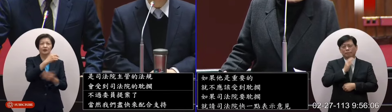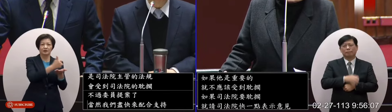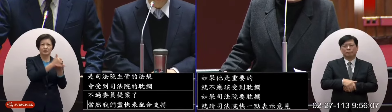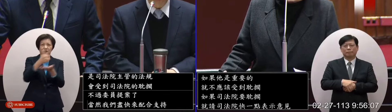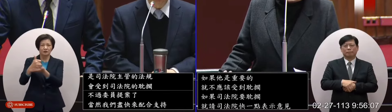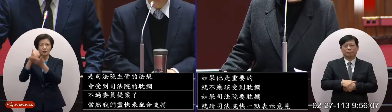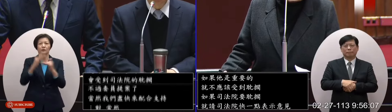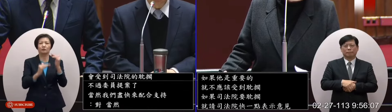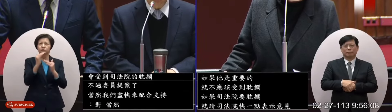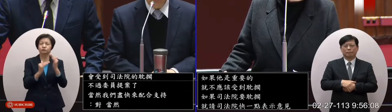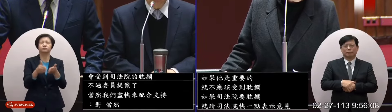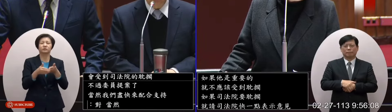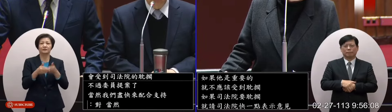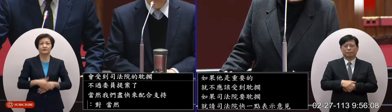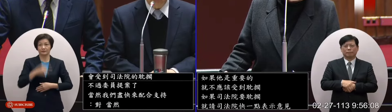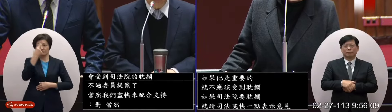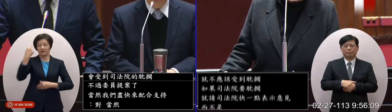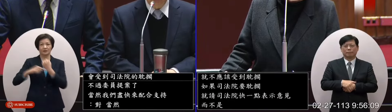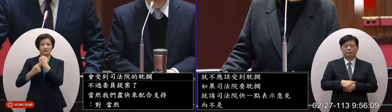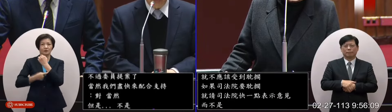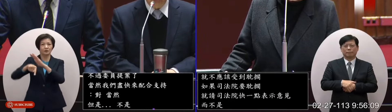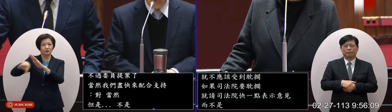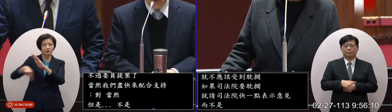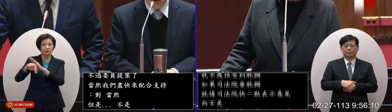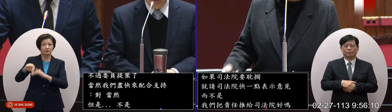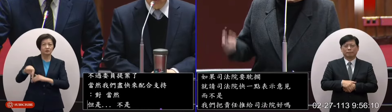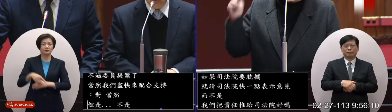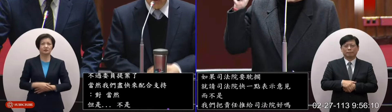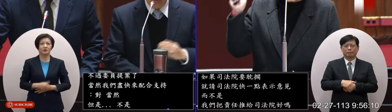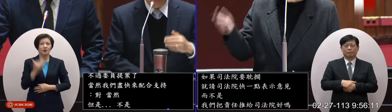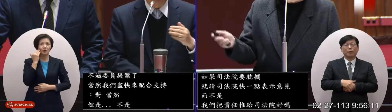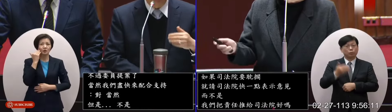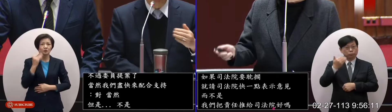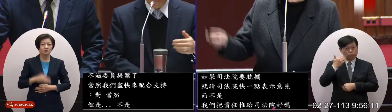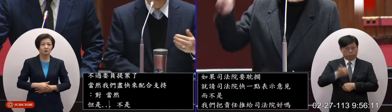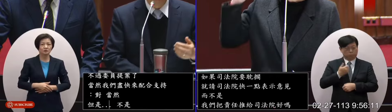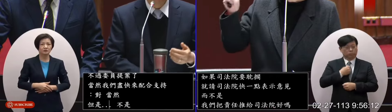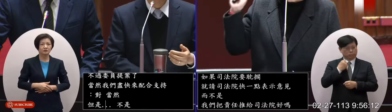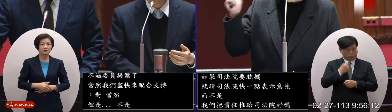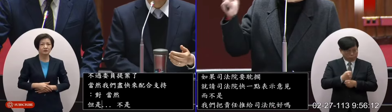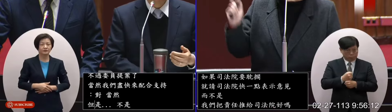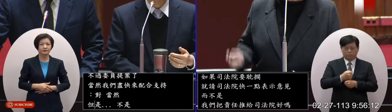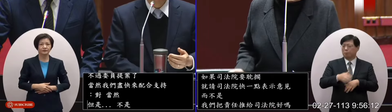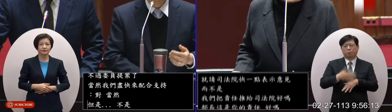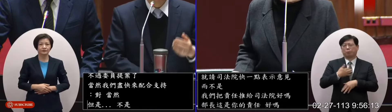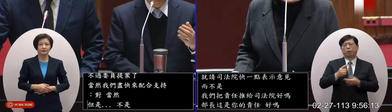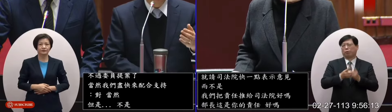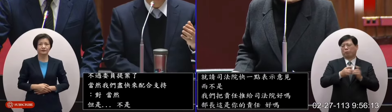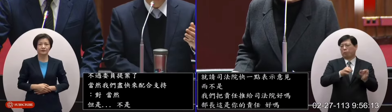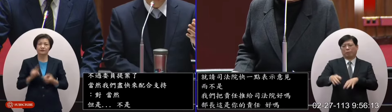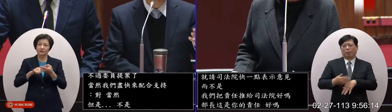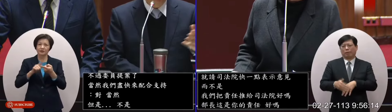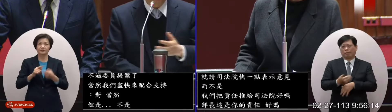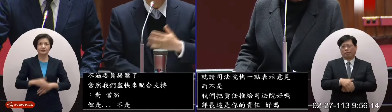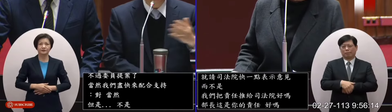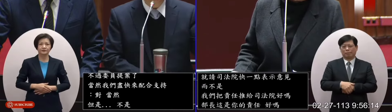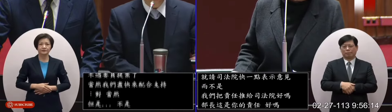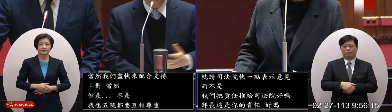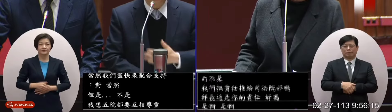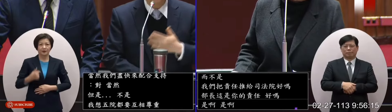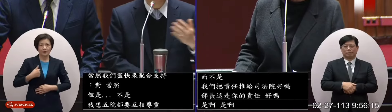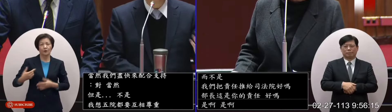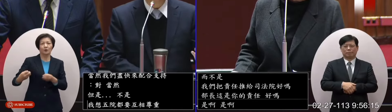互相尊重。但所以司法院如果他有更多， 如果要做，就不会有人耽搁嘛？ 对。就所以我们